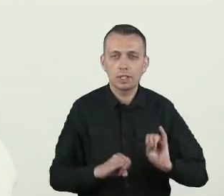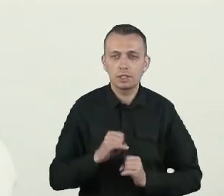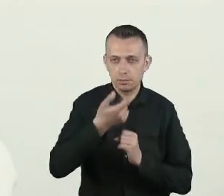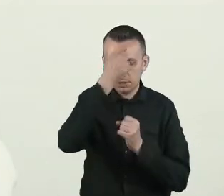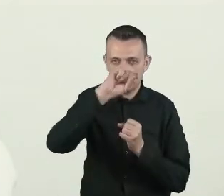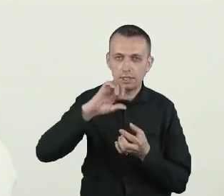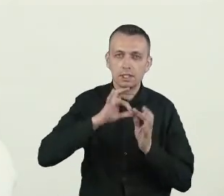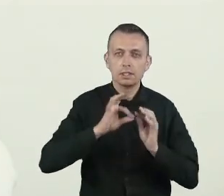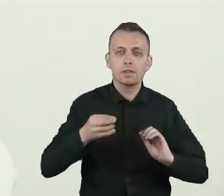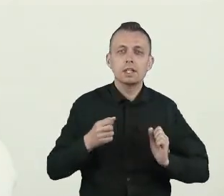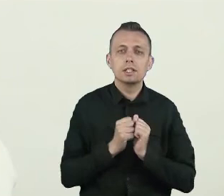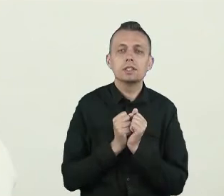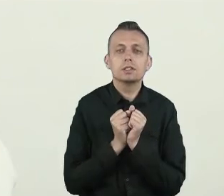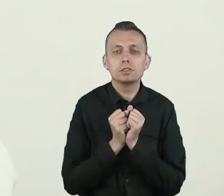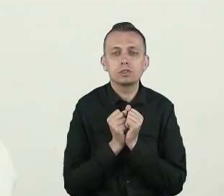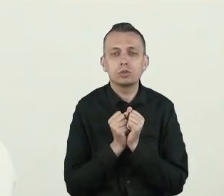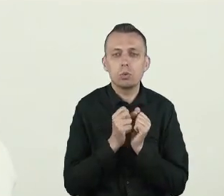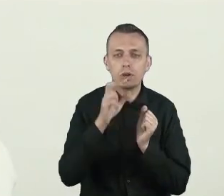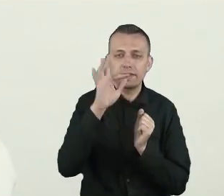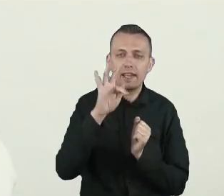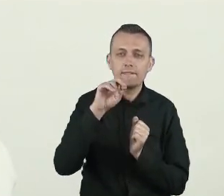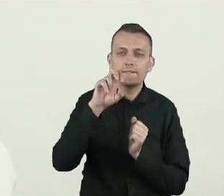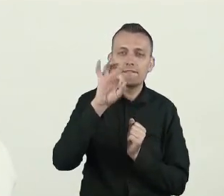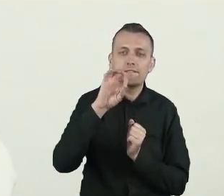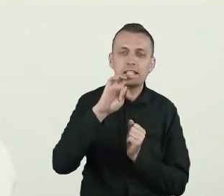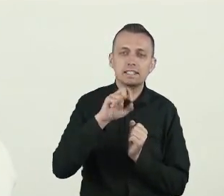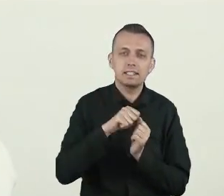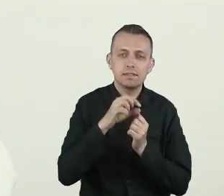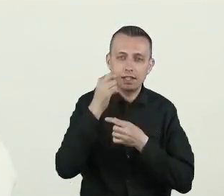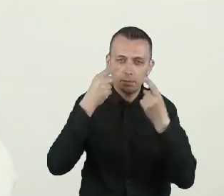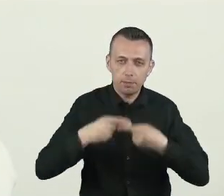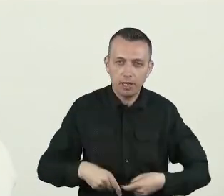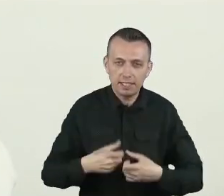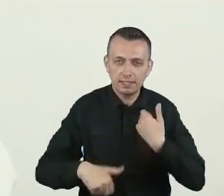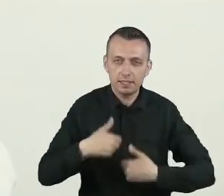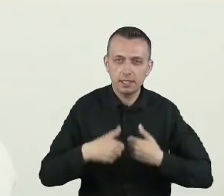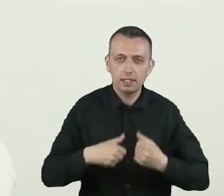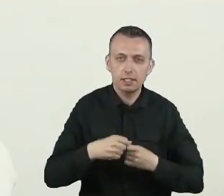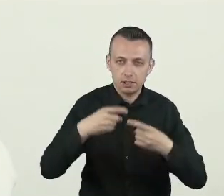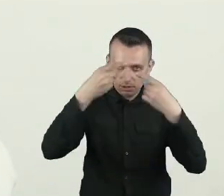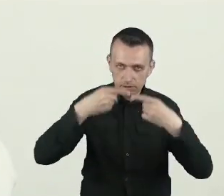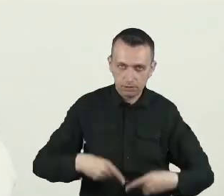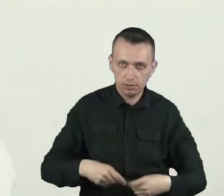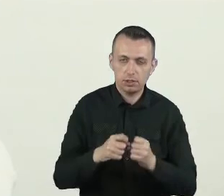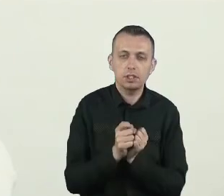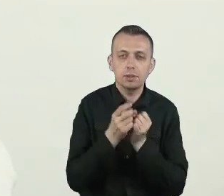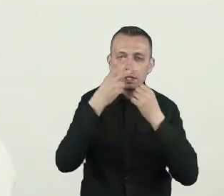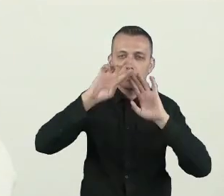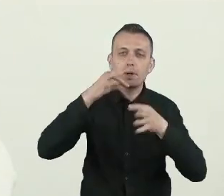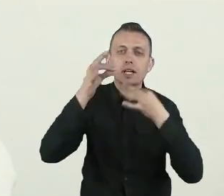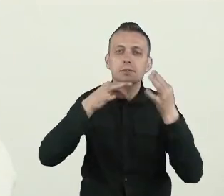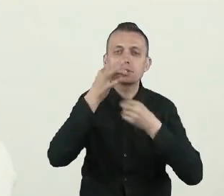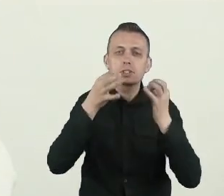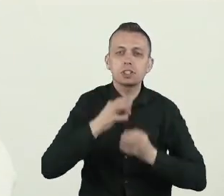Festiwal Złoty Środek Poezji to spotkania, dyskusje, koncerty i oczywiście konkurs literacki. Dziś o poezji nie tylko awangardowej